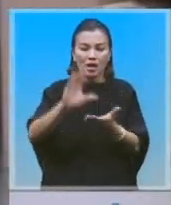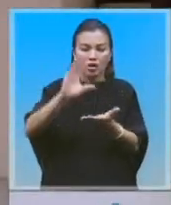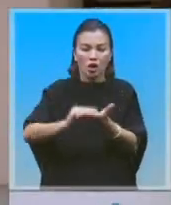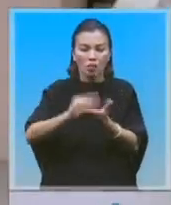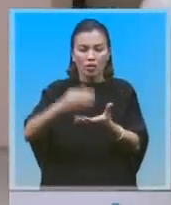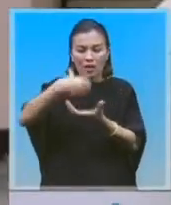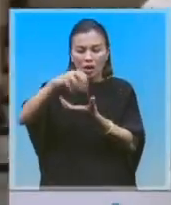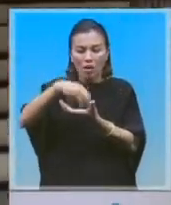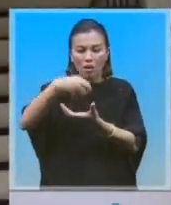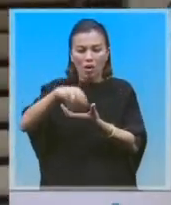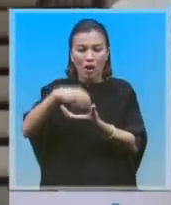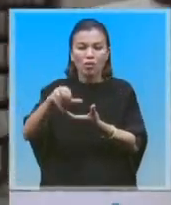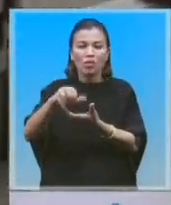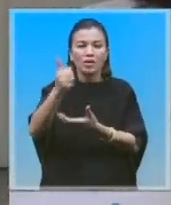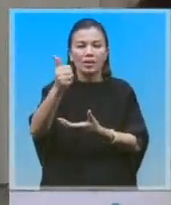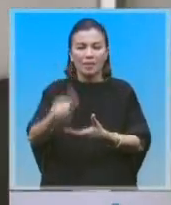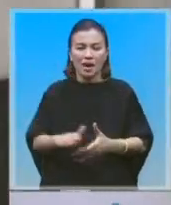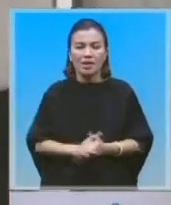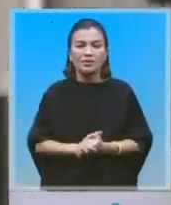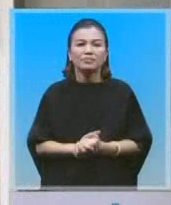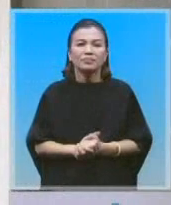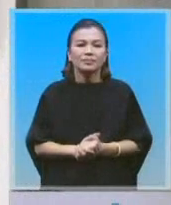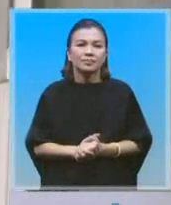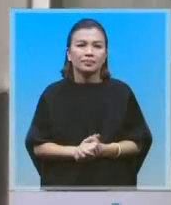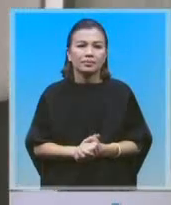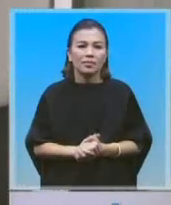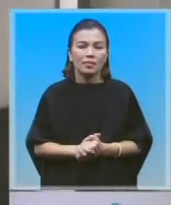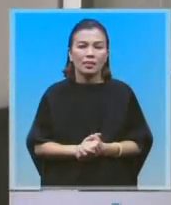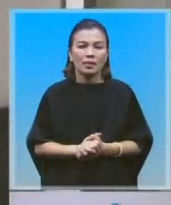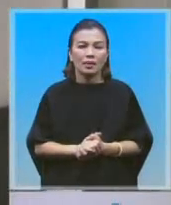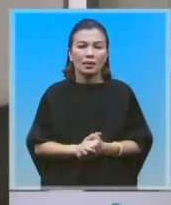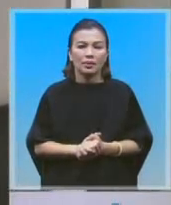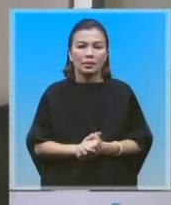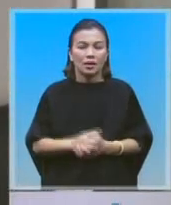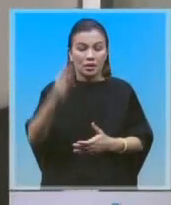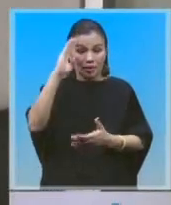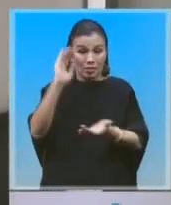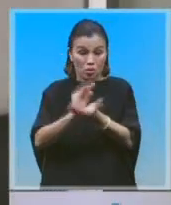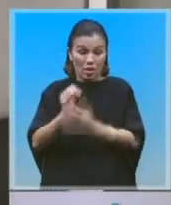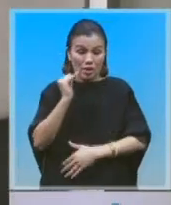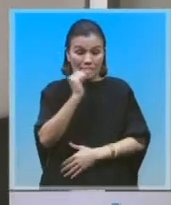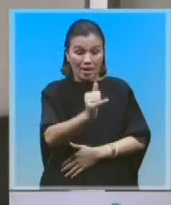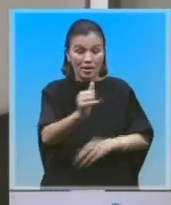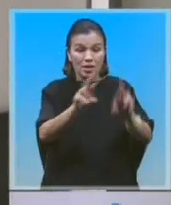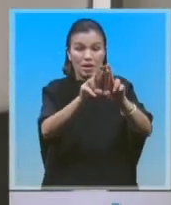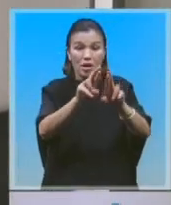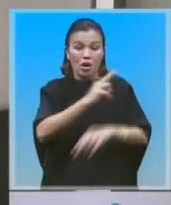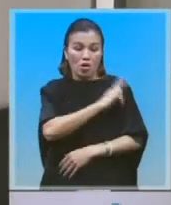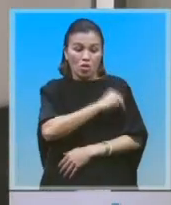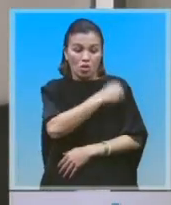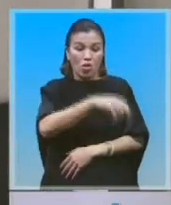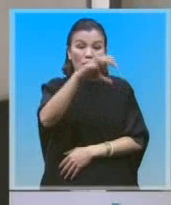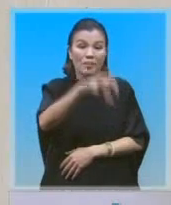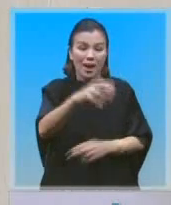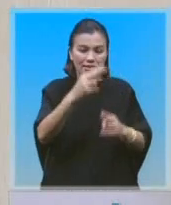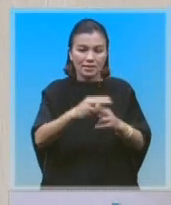ๆด้วยนะครับจากการลงพื้นที่ครับพันตำรวจเอกปิยพันธ์ก็เดินทางไปยังโรงพยาบาลลานนานะครับเพื่อเยี่ยม